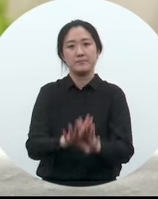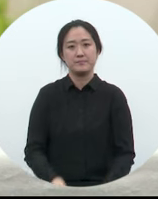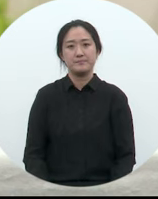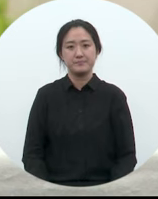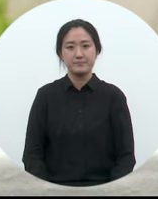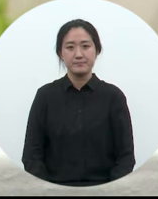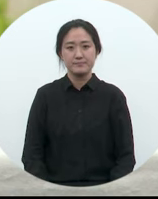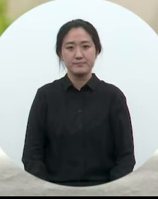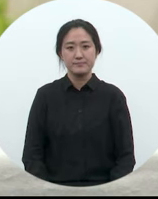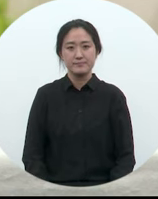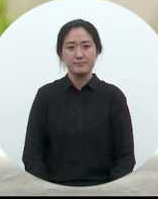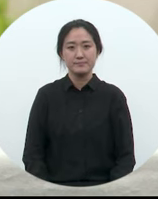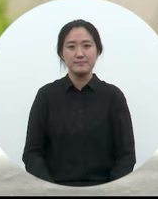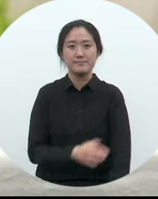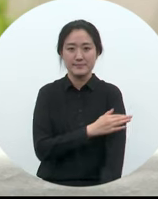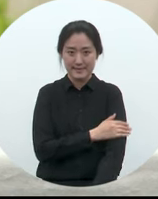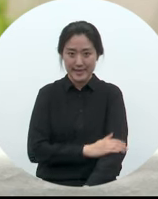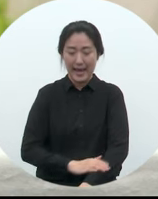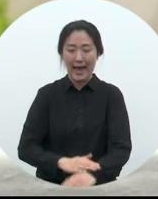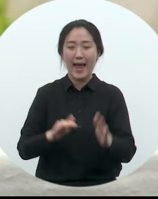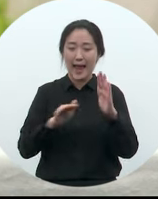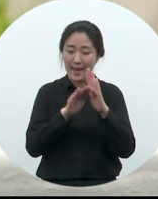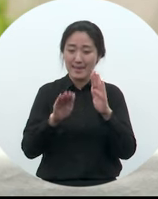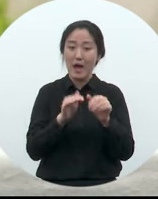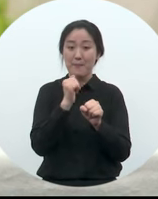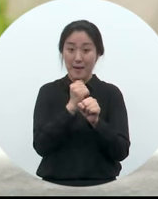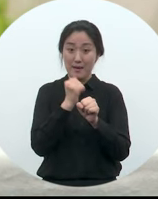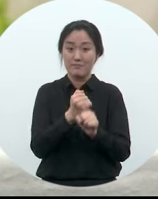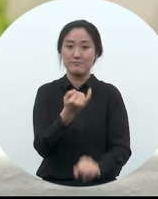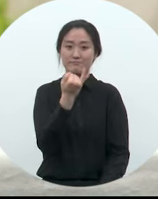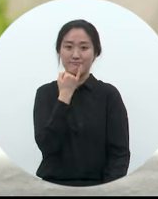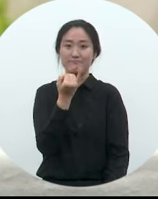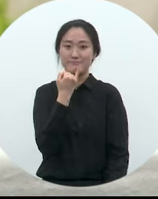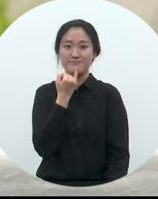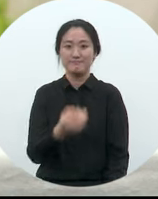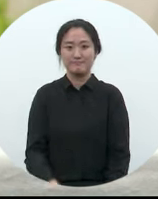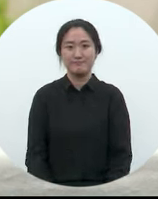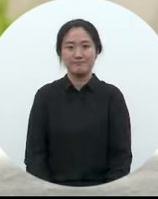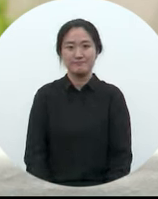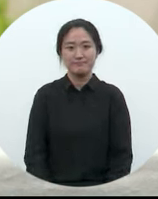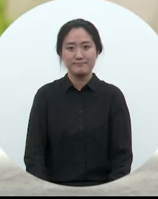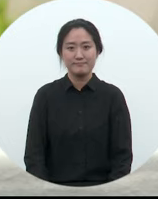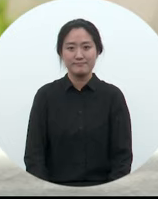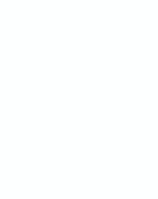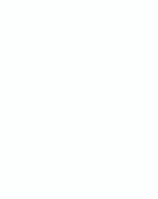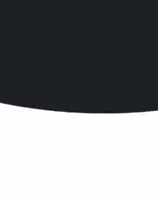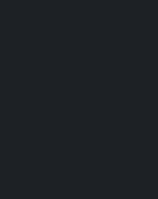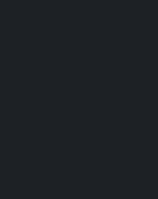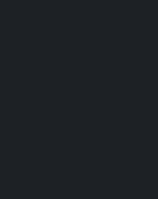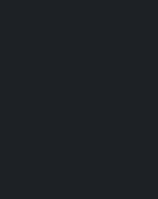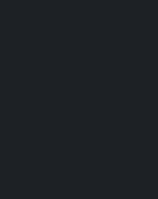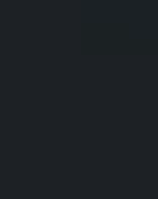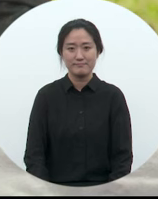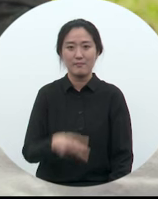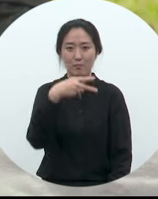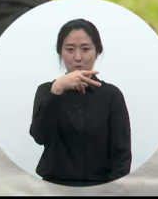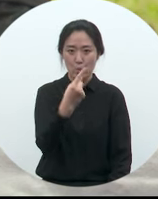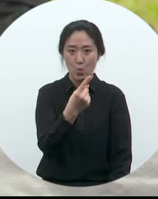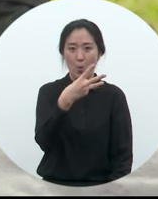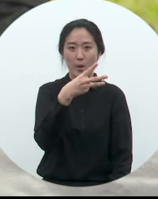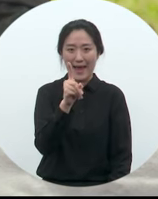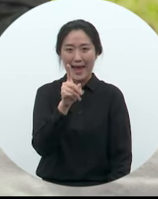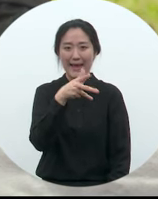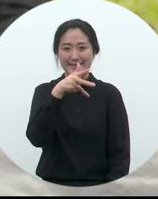하는데도 도움이 되는 것이 오가차니까요. 여러분들 가정에서 한번 활용해 보시기 바랍니다.